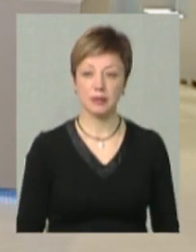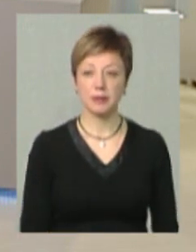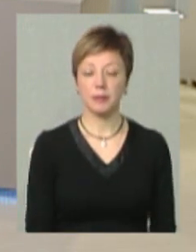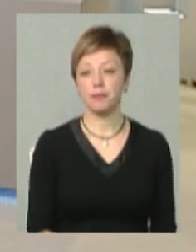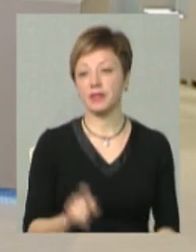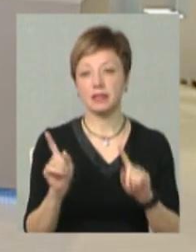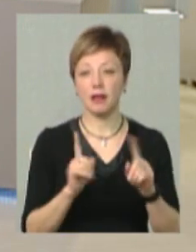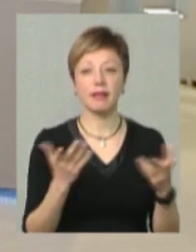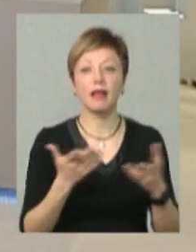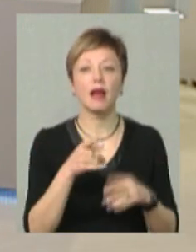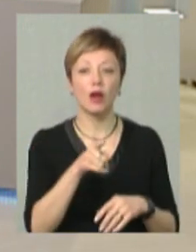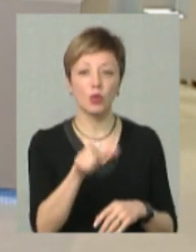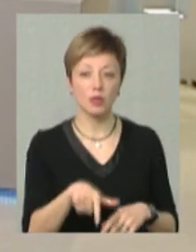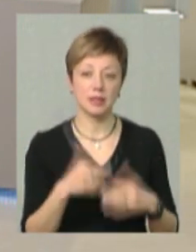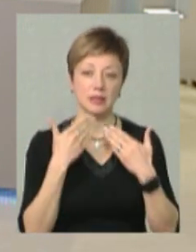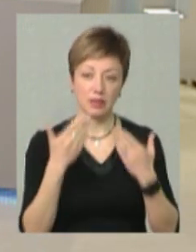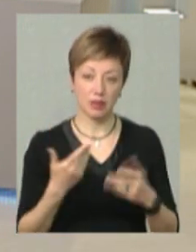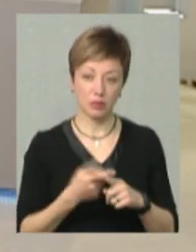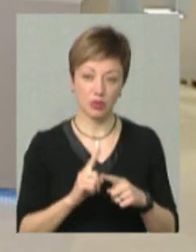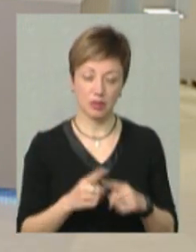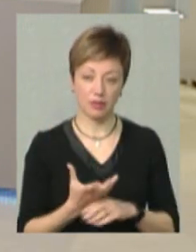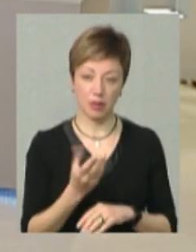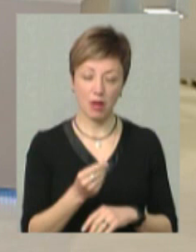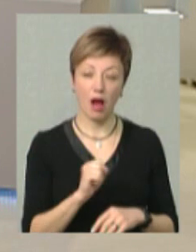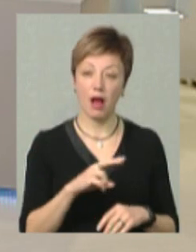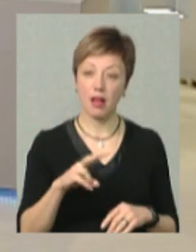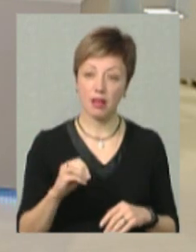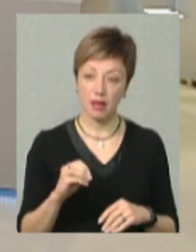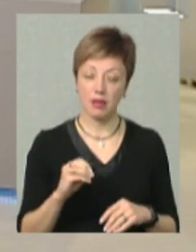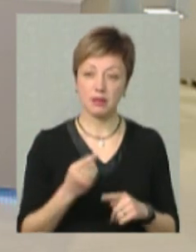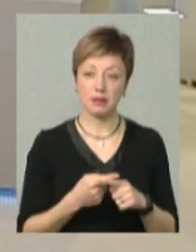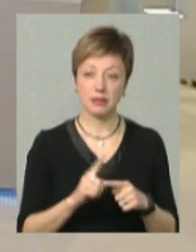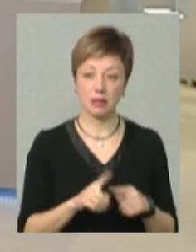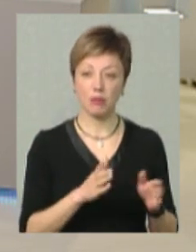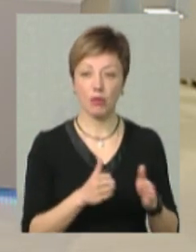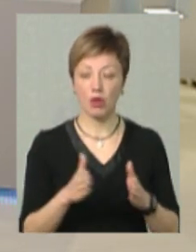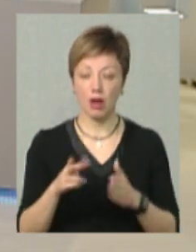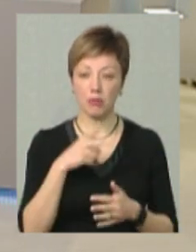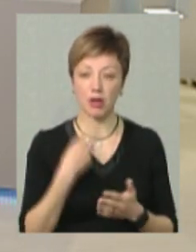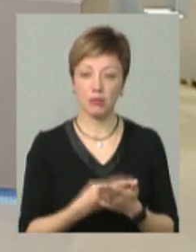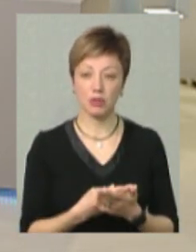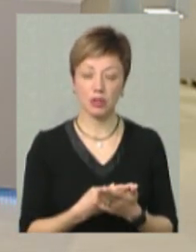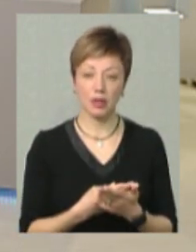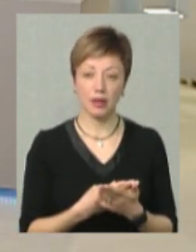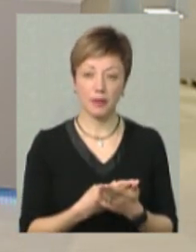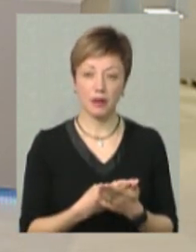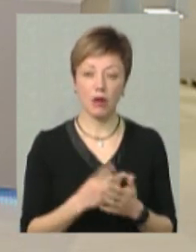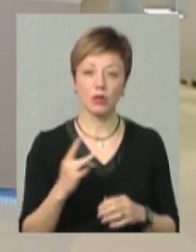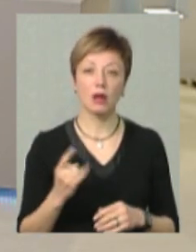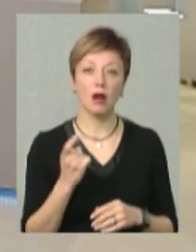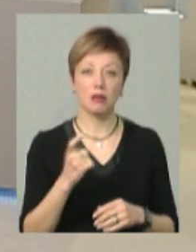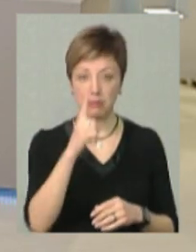чи в Закарпатській, ну, в якій області вона звернеться про ці виплати. Але даний механізм передбачає